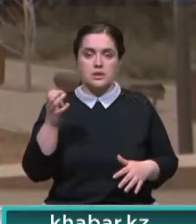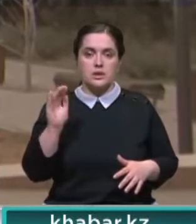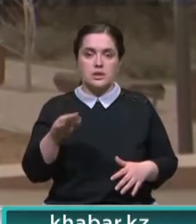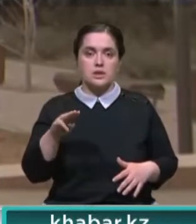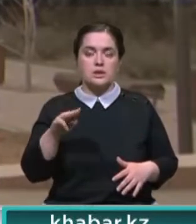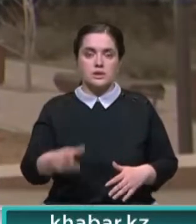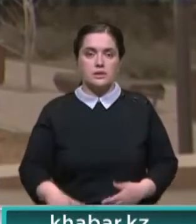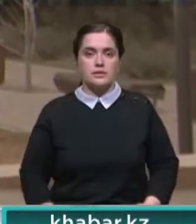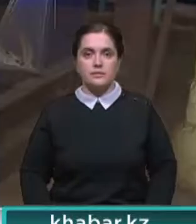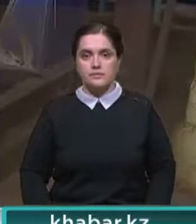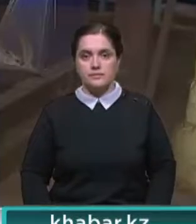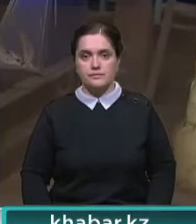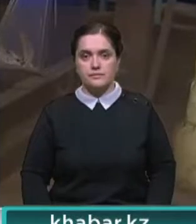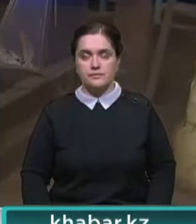тенге.